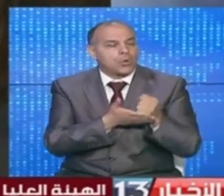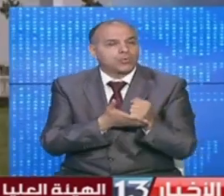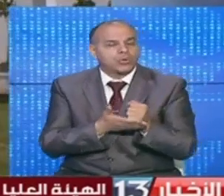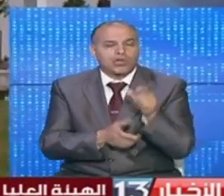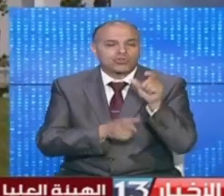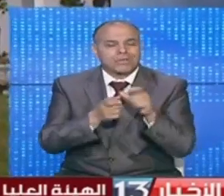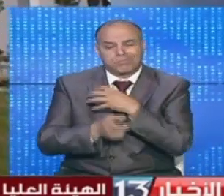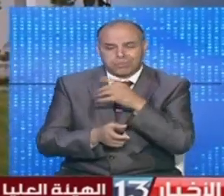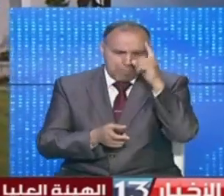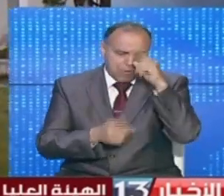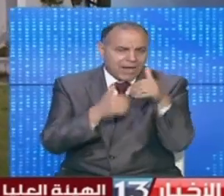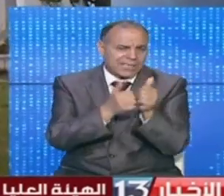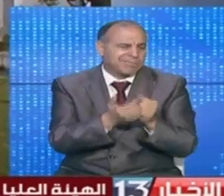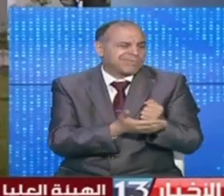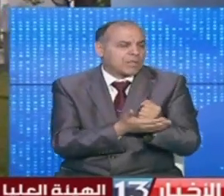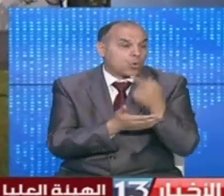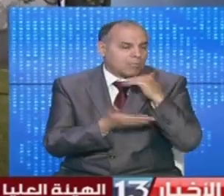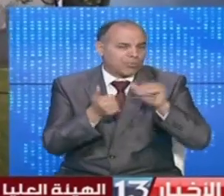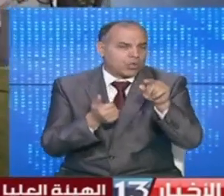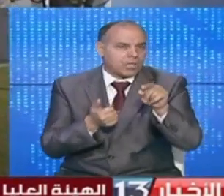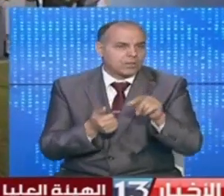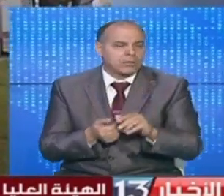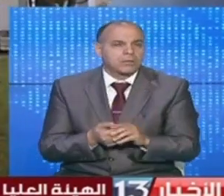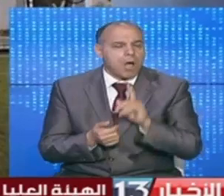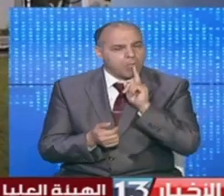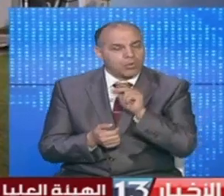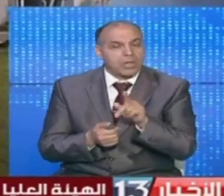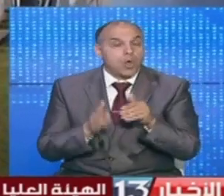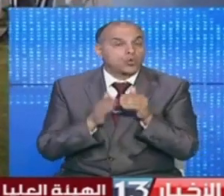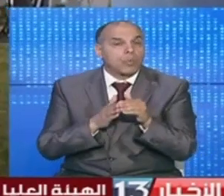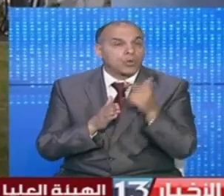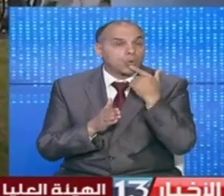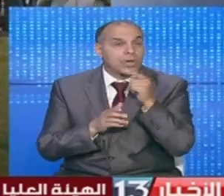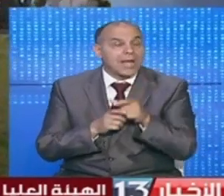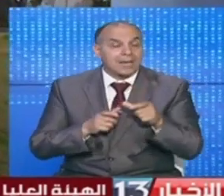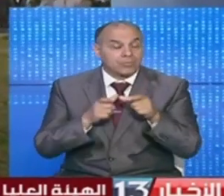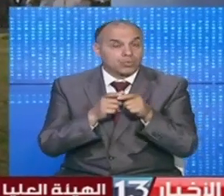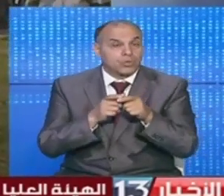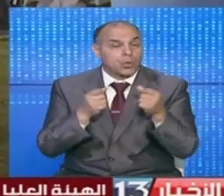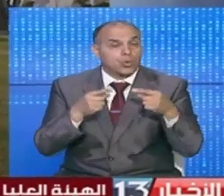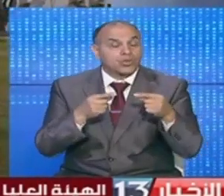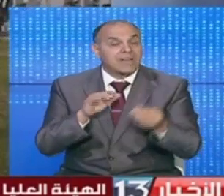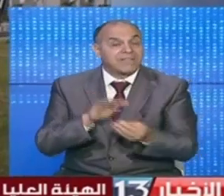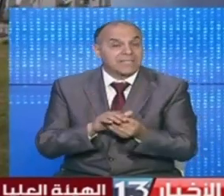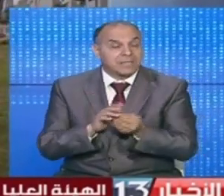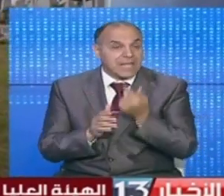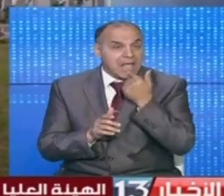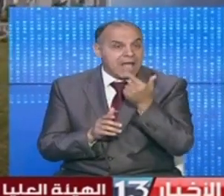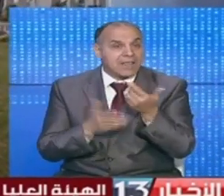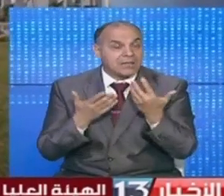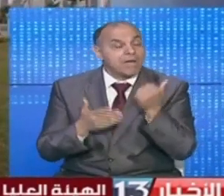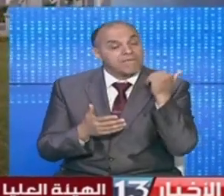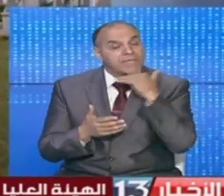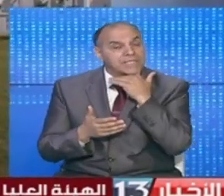قبل شخصيات وأحزاب سياسية متنفذة، داعية الهيئة الوطنية لمكافحة الفساد إلى